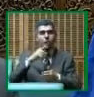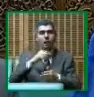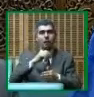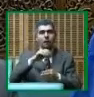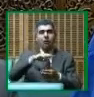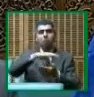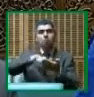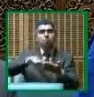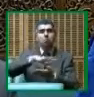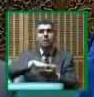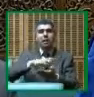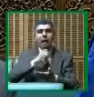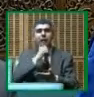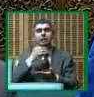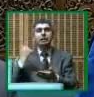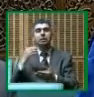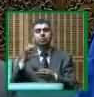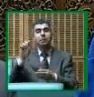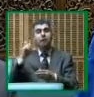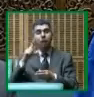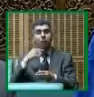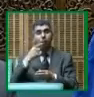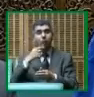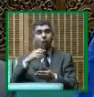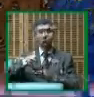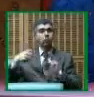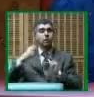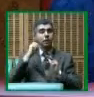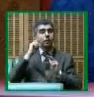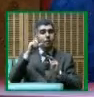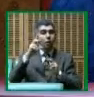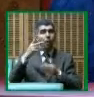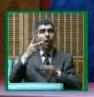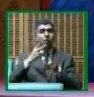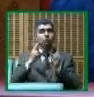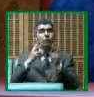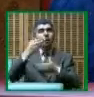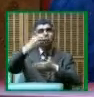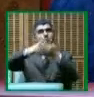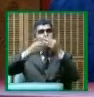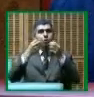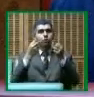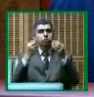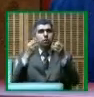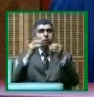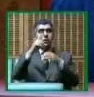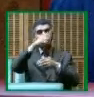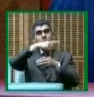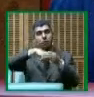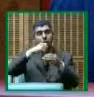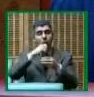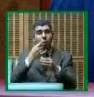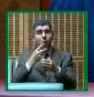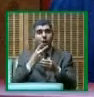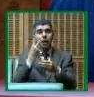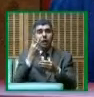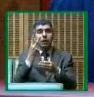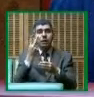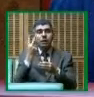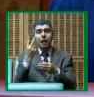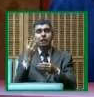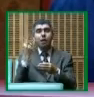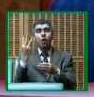المدينة القديمة، واليوم كيتضح في الدار البيضاء بورغون وهو راق في البناء، ولكن للأسف احنا كشفنا الحاصلة